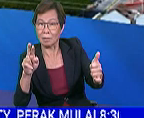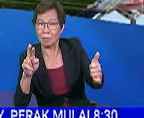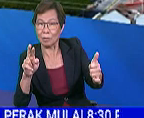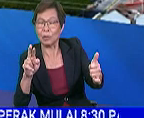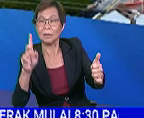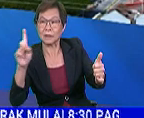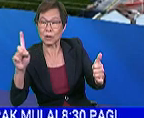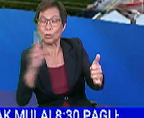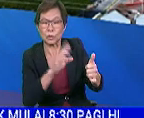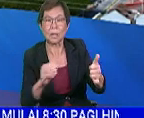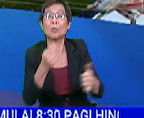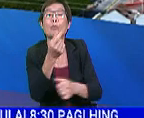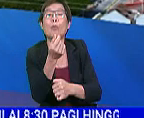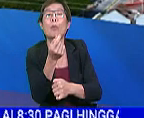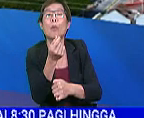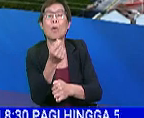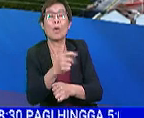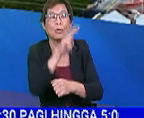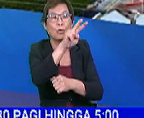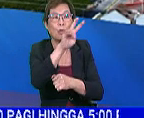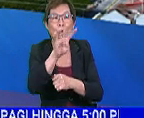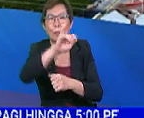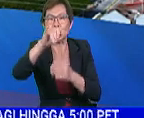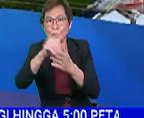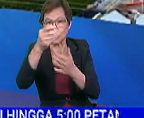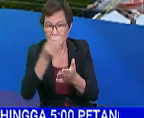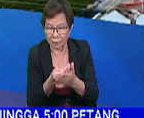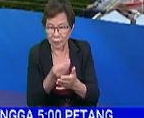jkrr1 dengan kos siling R4